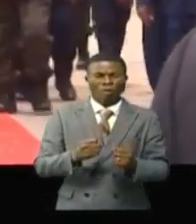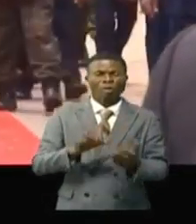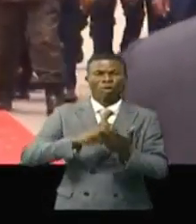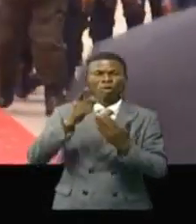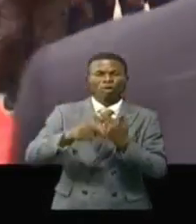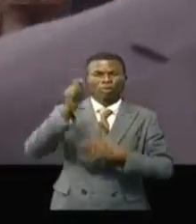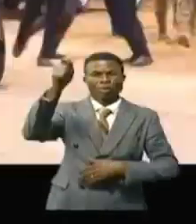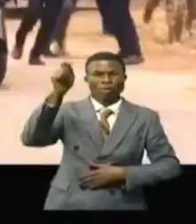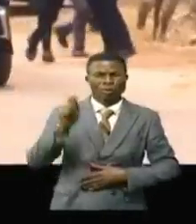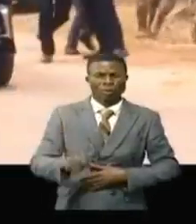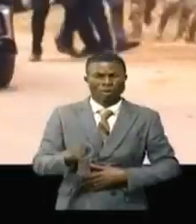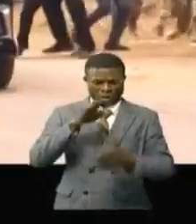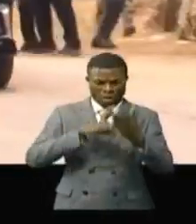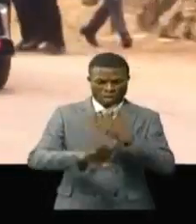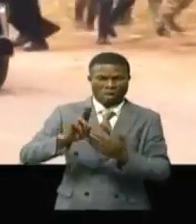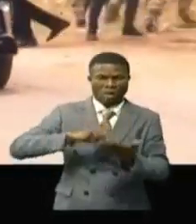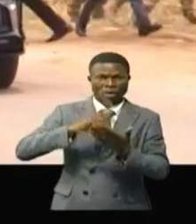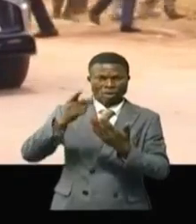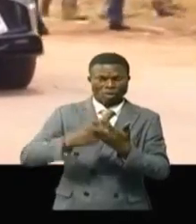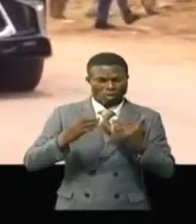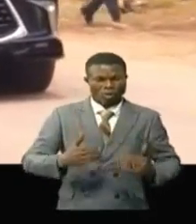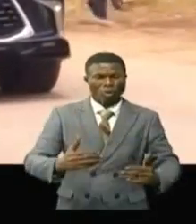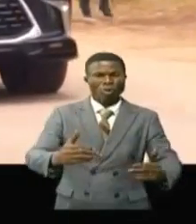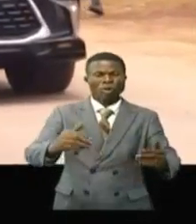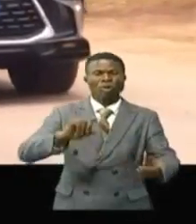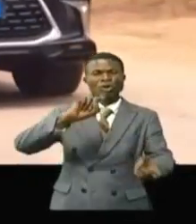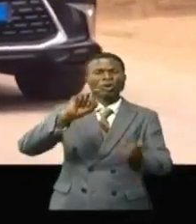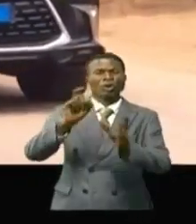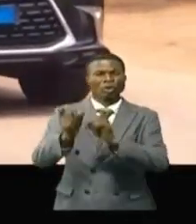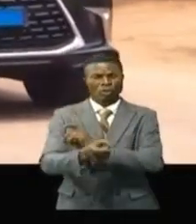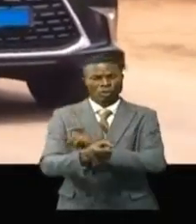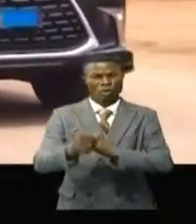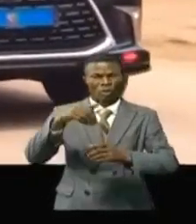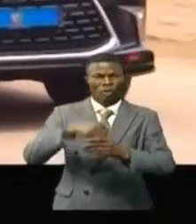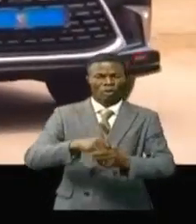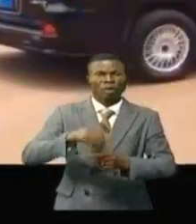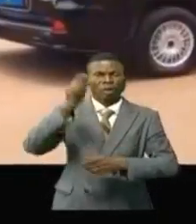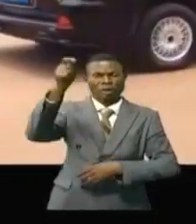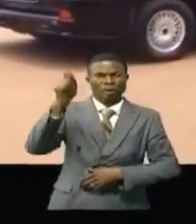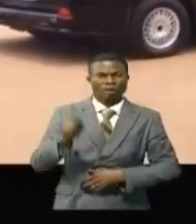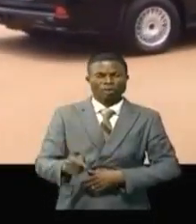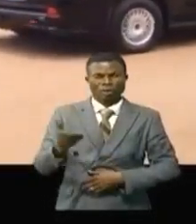militaire s'inscrit dans le cadre de la poursuite de la réforme au sein de l'armée.